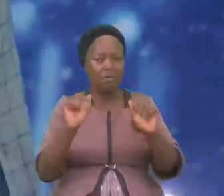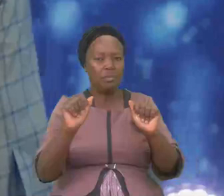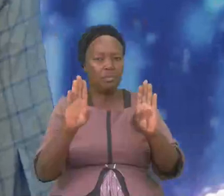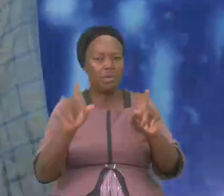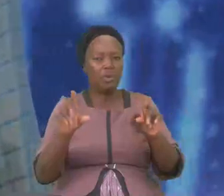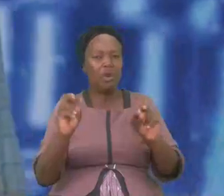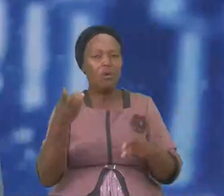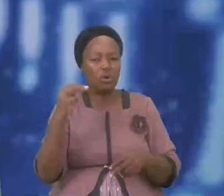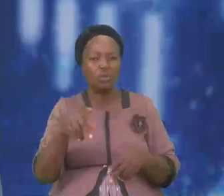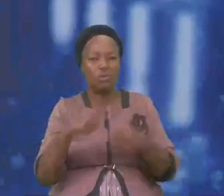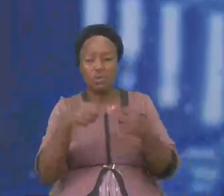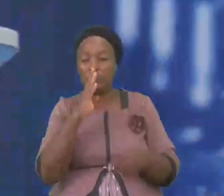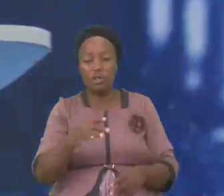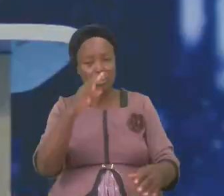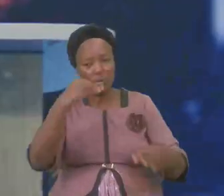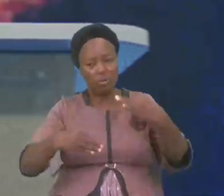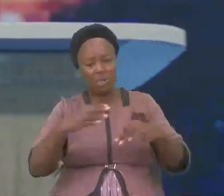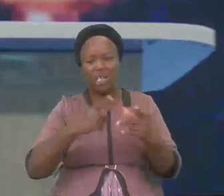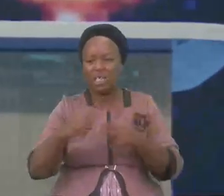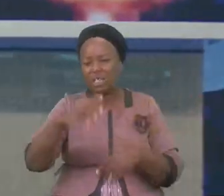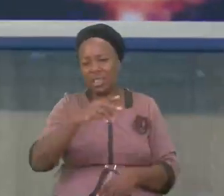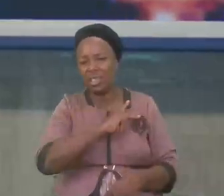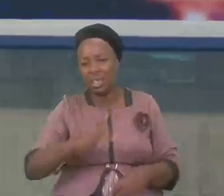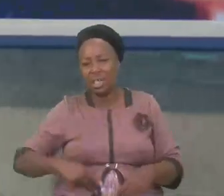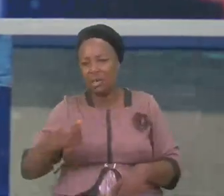Babylone sera jugée et le roi de Babylone